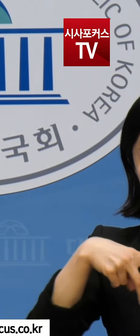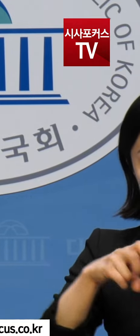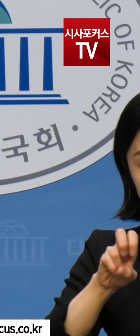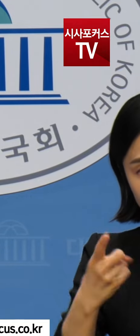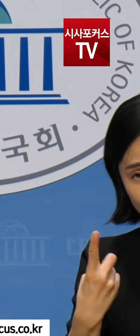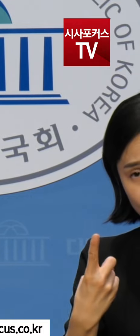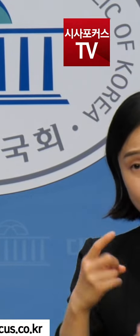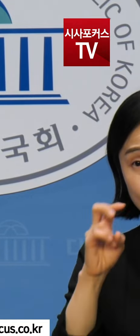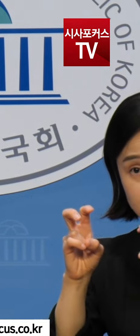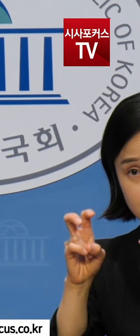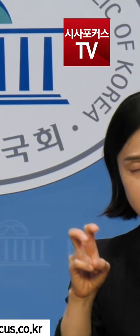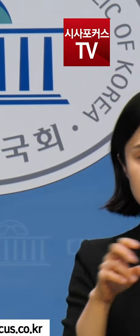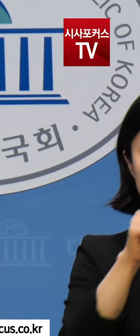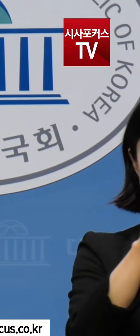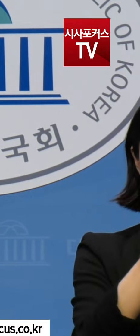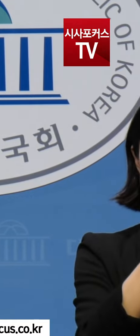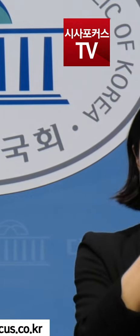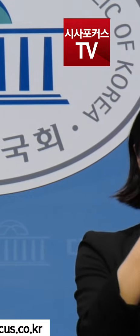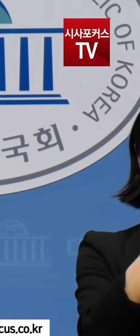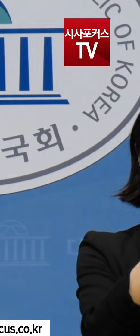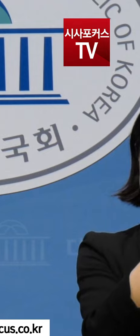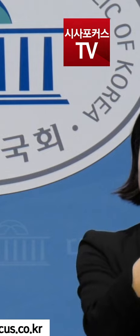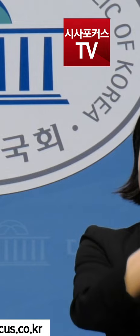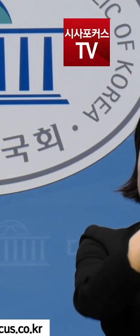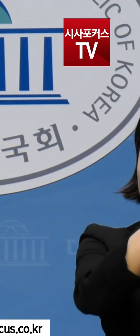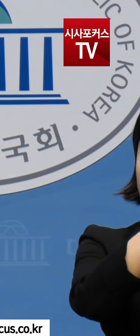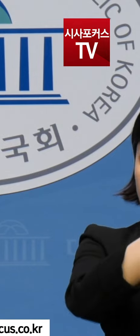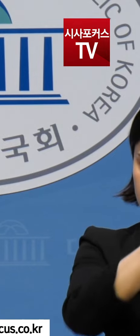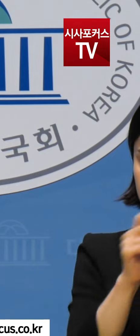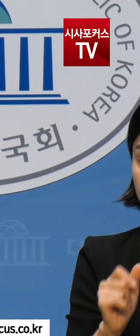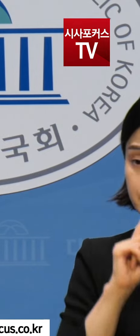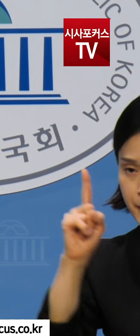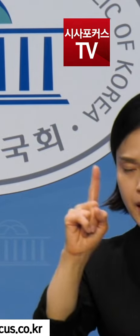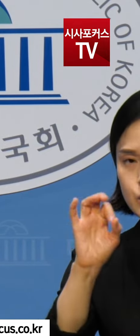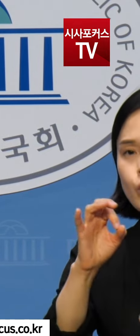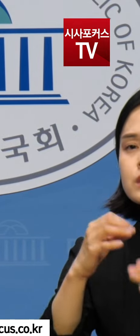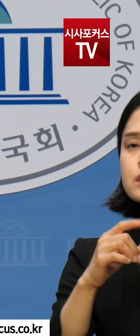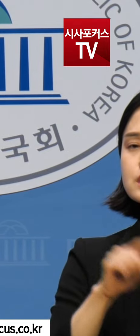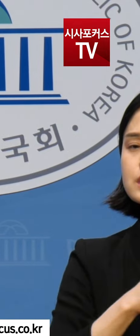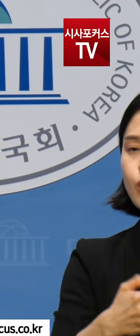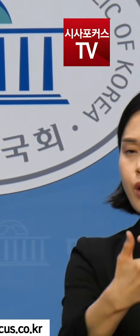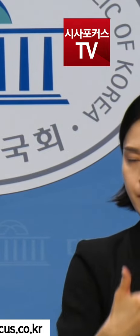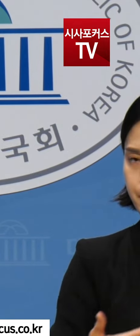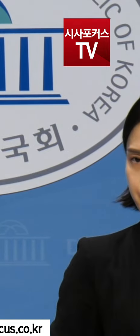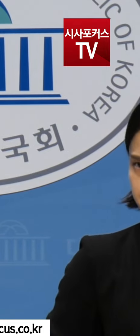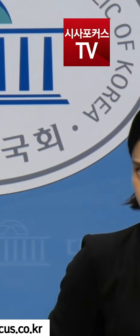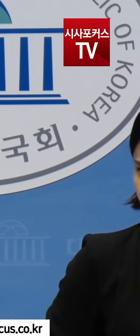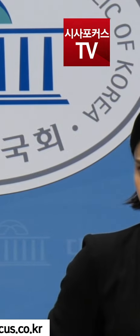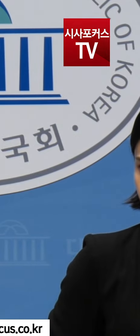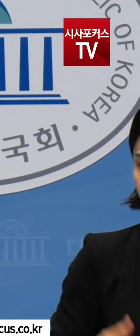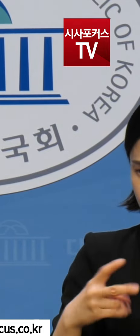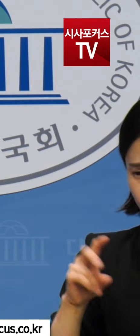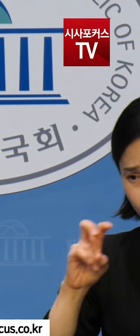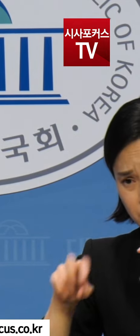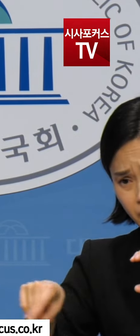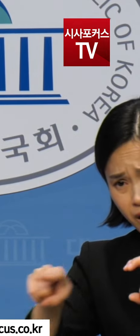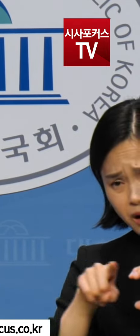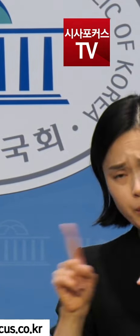것으로 예상되고 일회용품 보증금 지출 수입 시스템을 마련한 업체도 투자금을 날릴